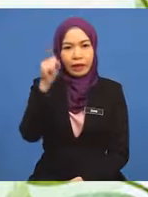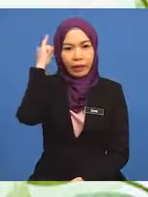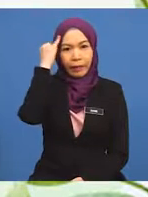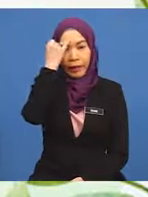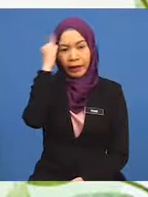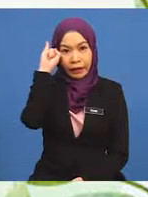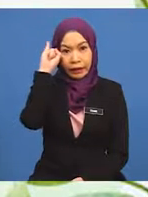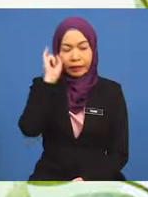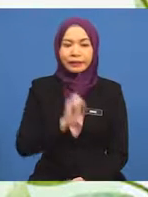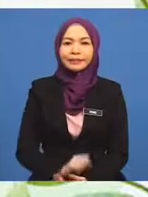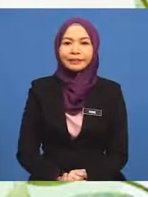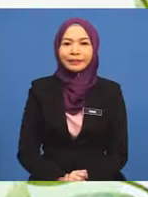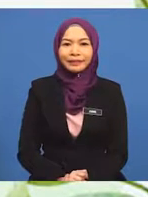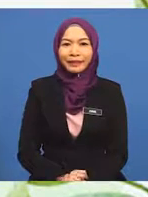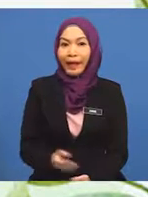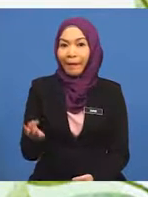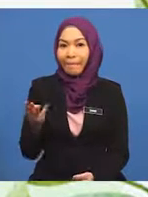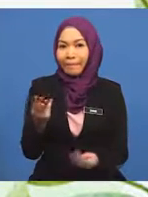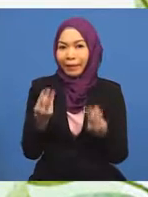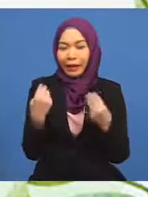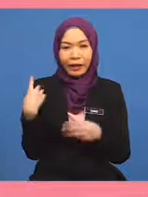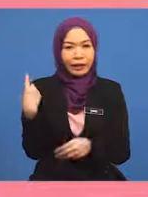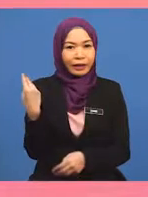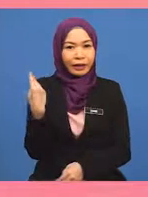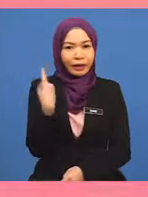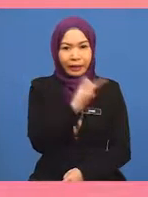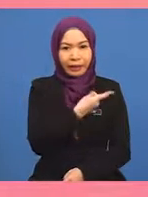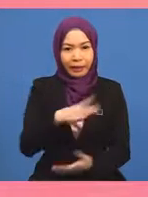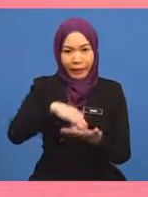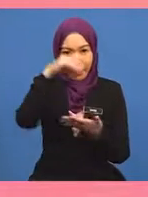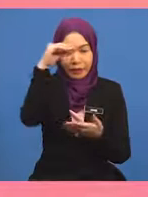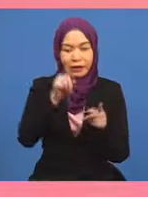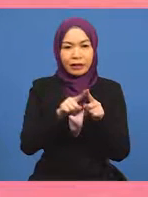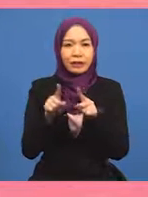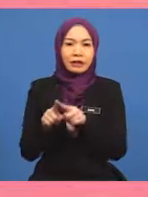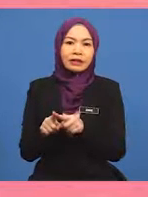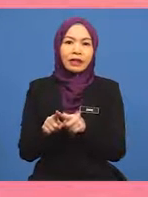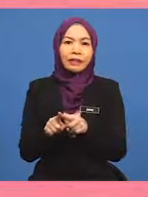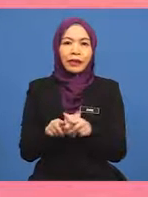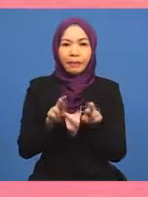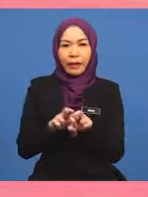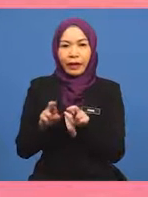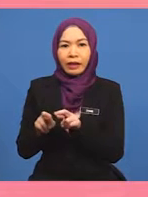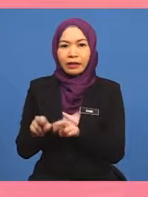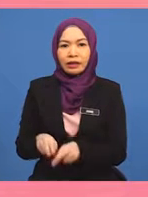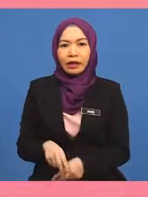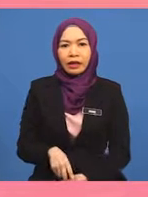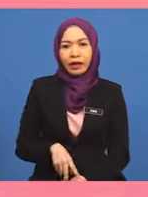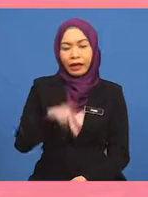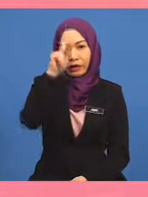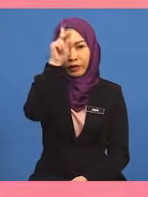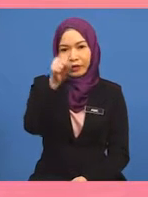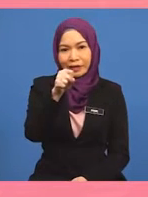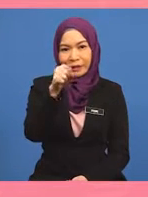Tidak mengapa, marilah kita belajar bersama-sama perancangan konsep. Ingat ya